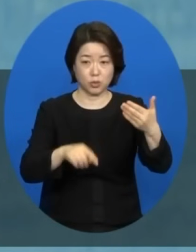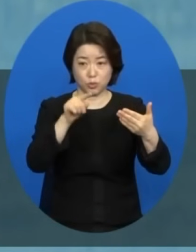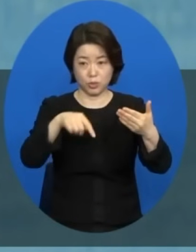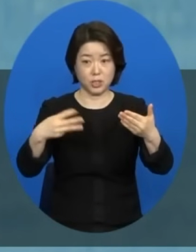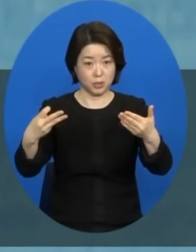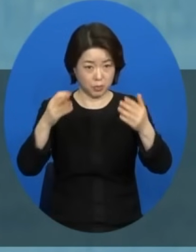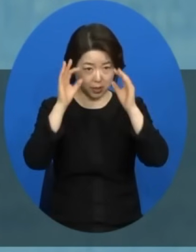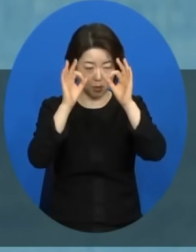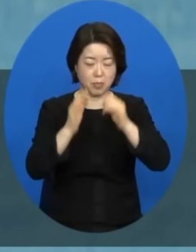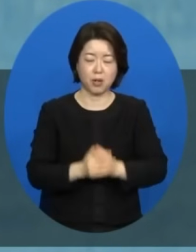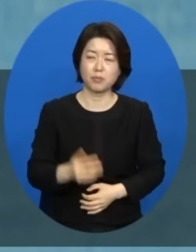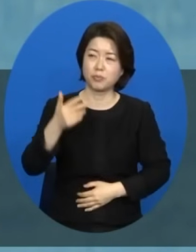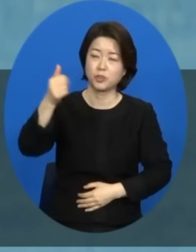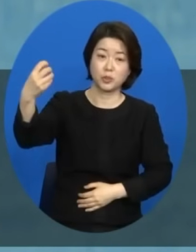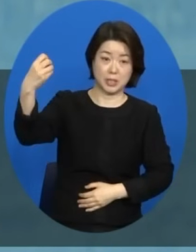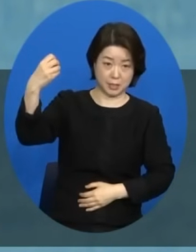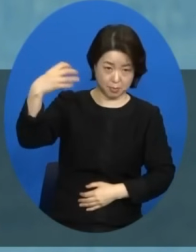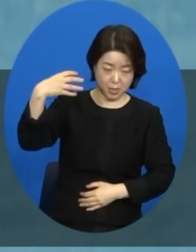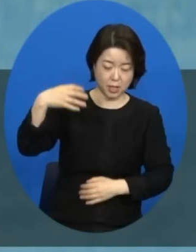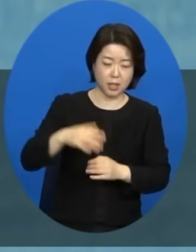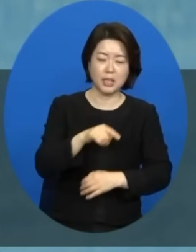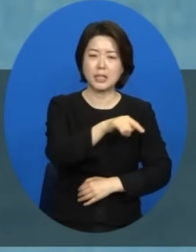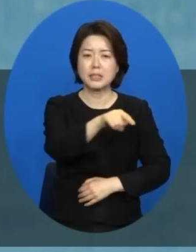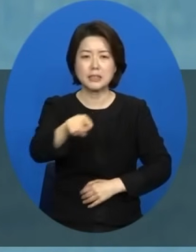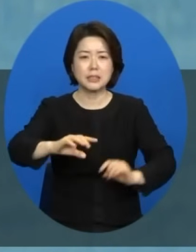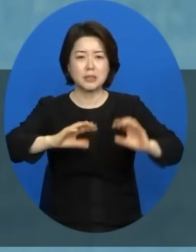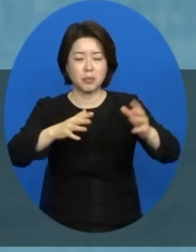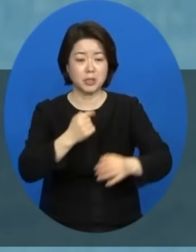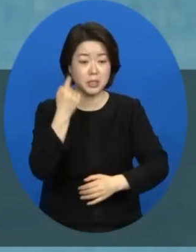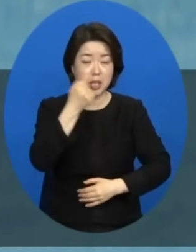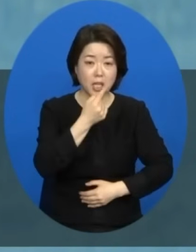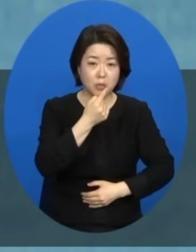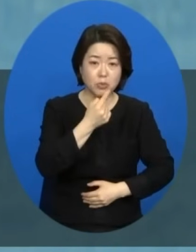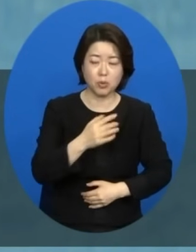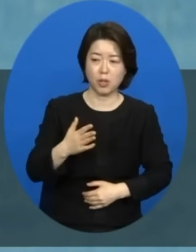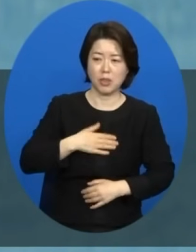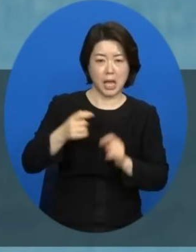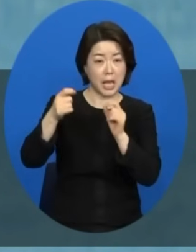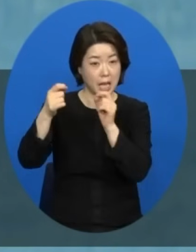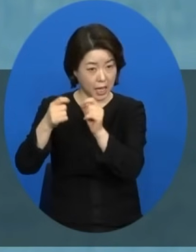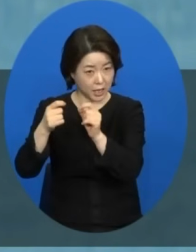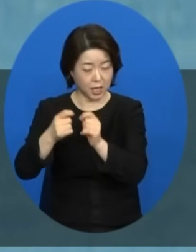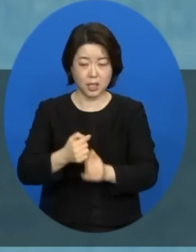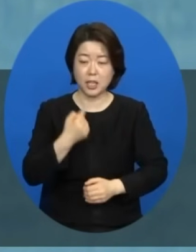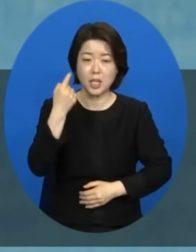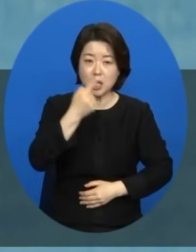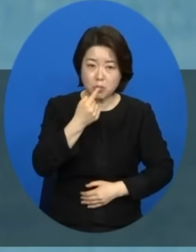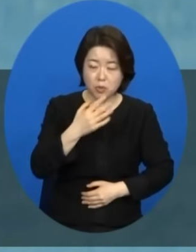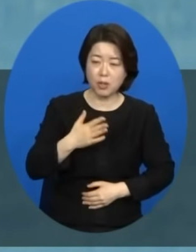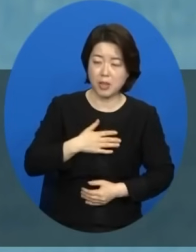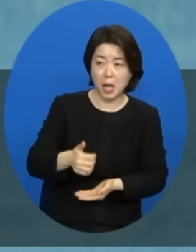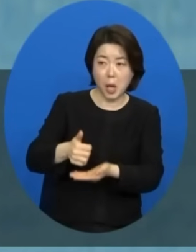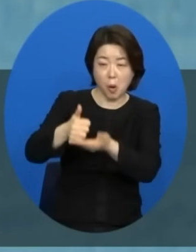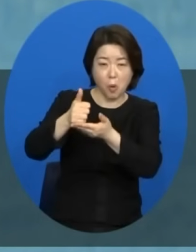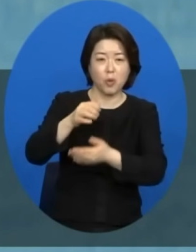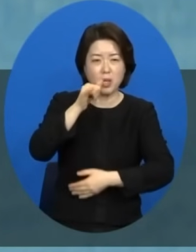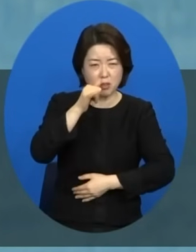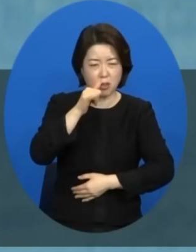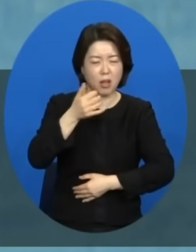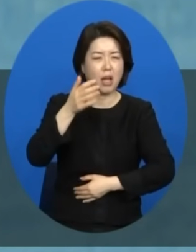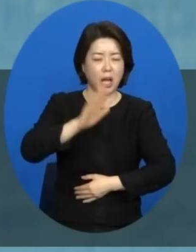읽어보겠습니다. 시작. 주께서 이르시되 이 백성이 입으로는 나를 가까이 하며 입술로는 나를 공경하나